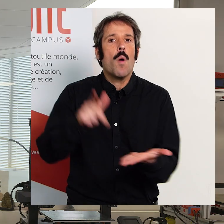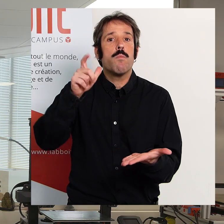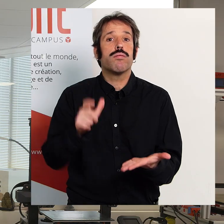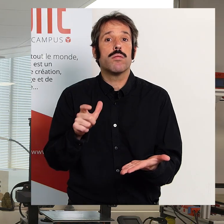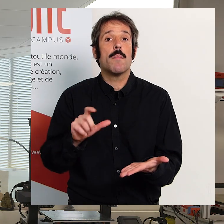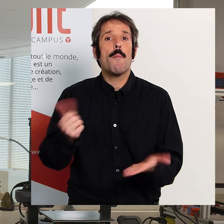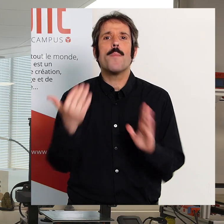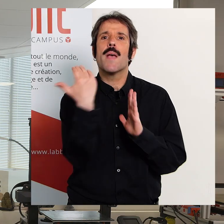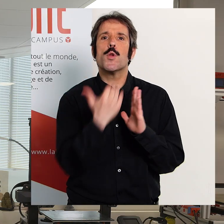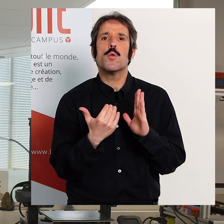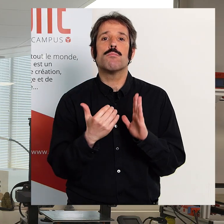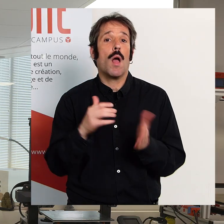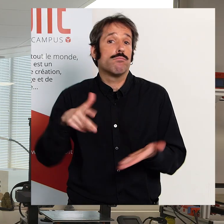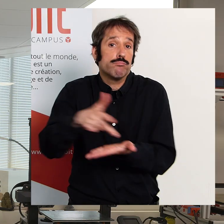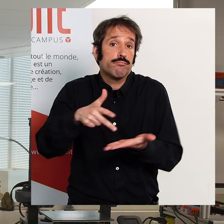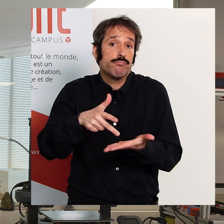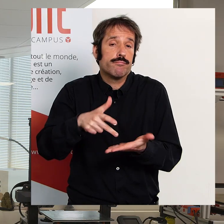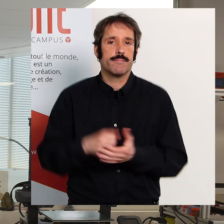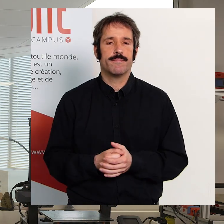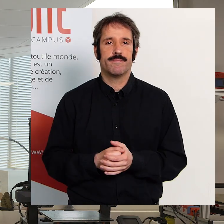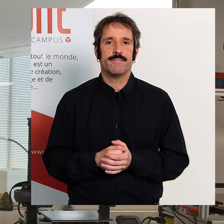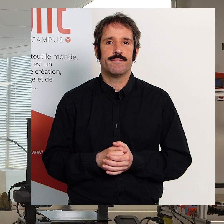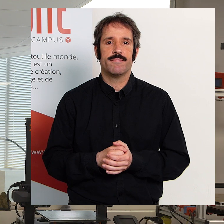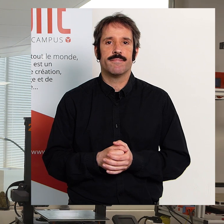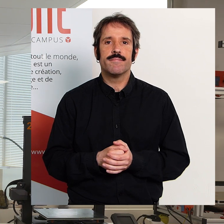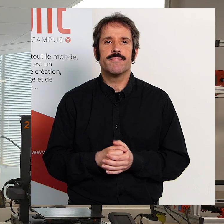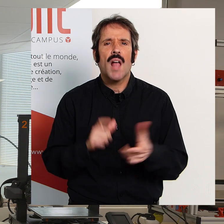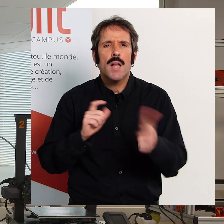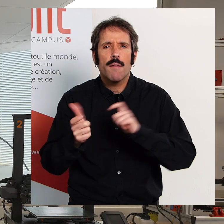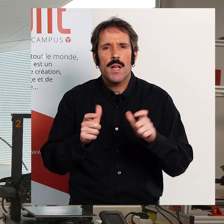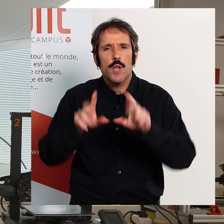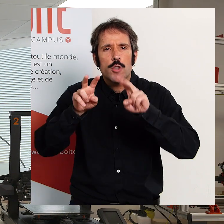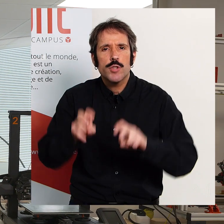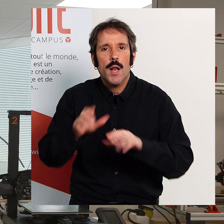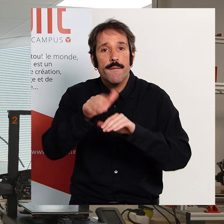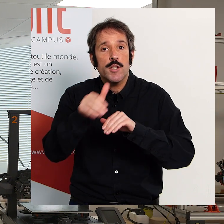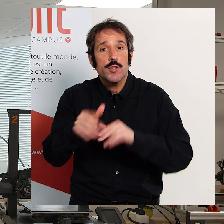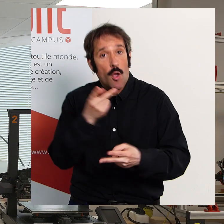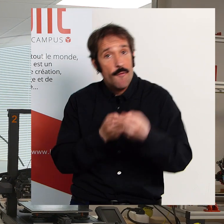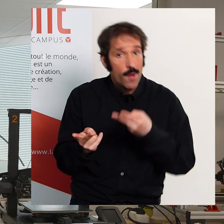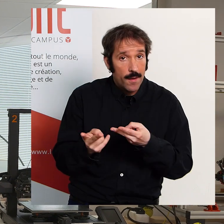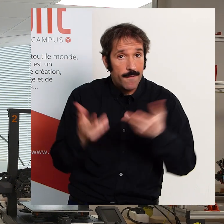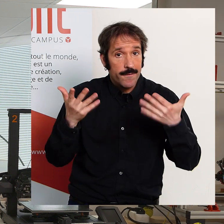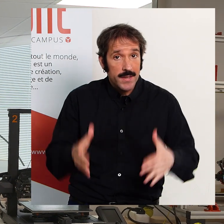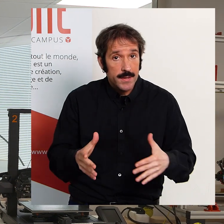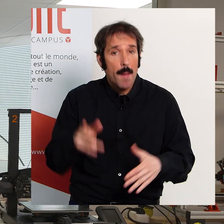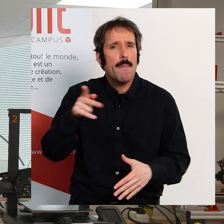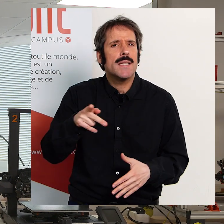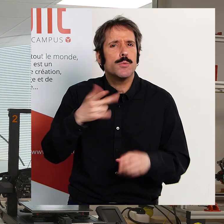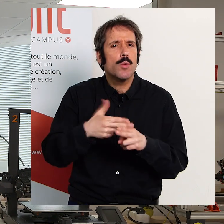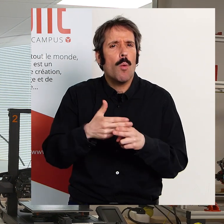Pour lancer l'impression, c'est le premier menu Print. Je viens chercher ici sur l'interface le fichier que je viens